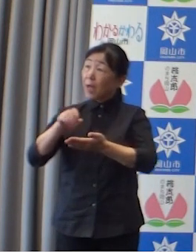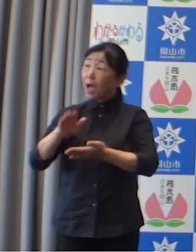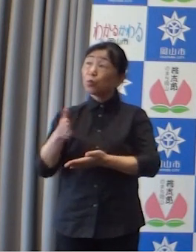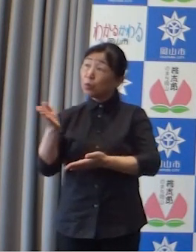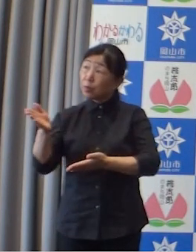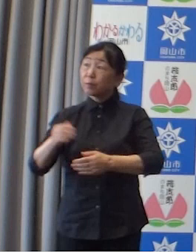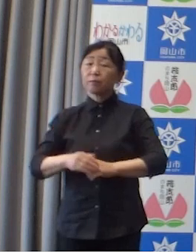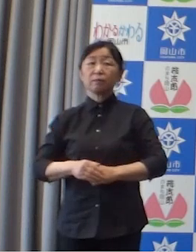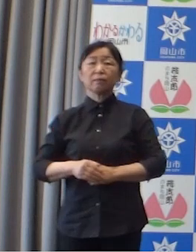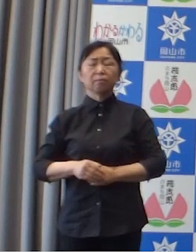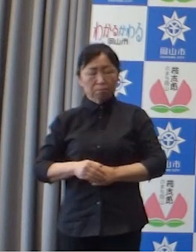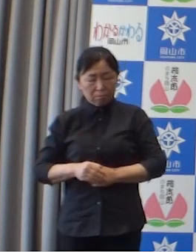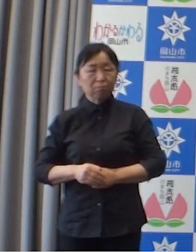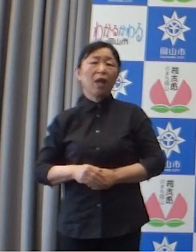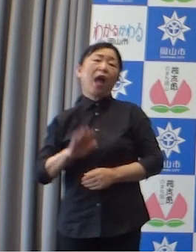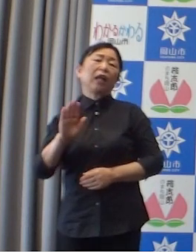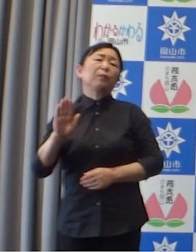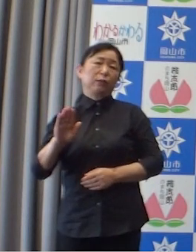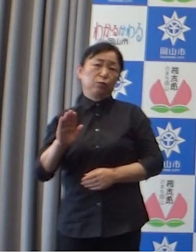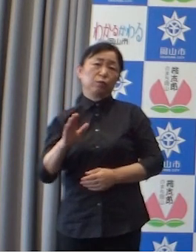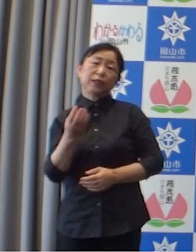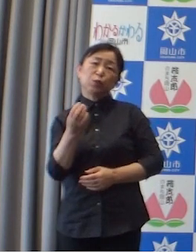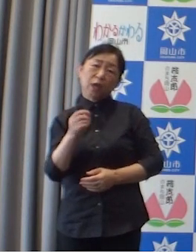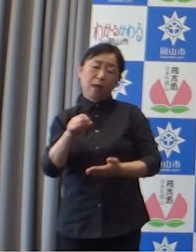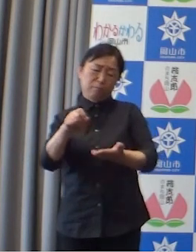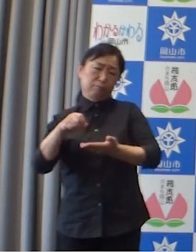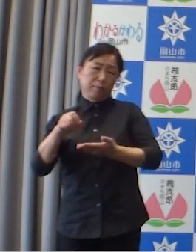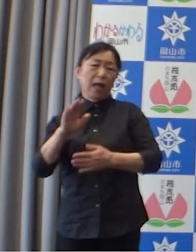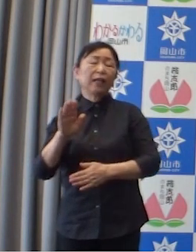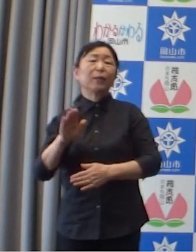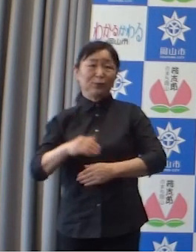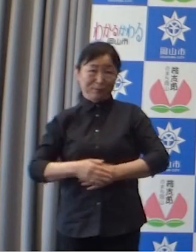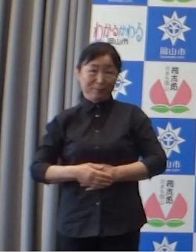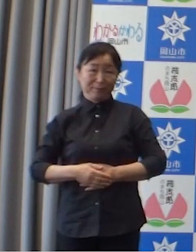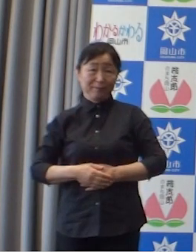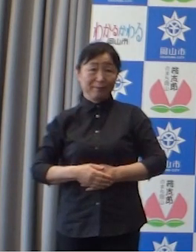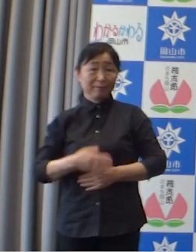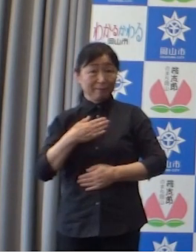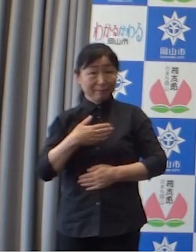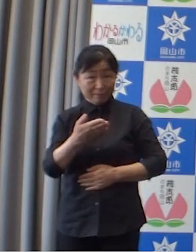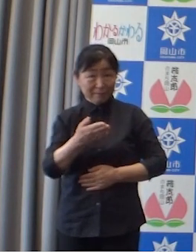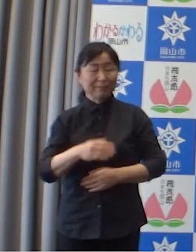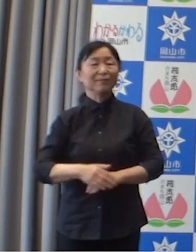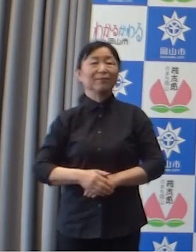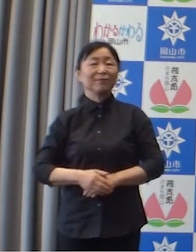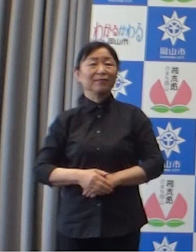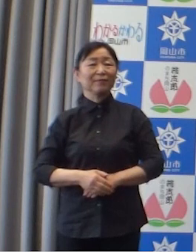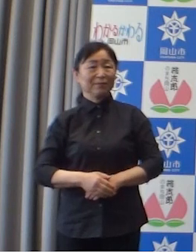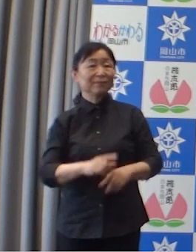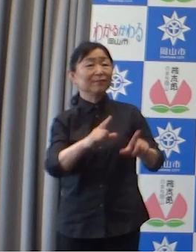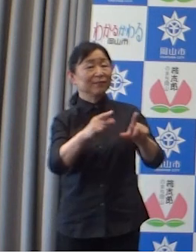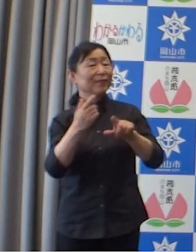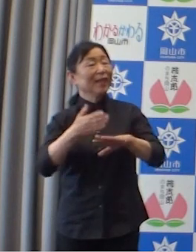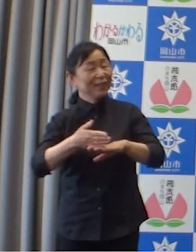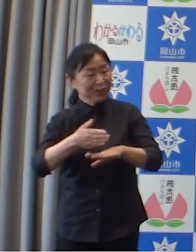っていうのは出てきてる。 それは出てきています 。はい、よろしいでしょうか。 はい、ありがとう